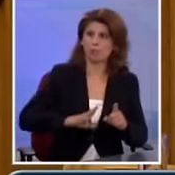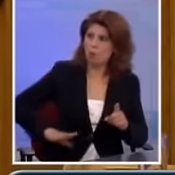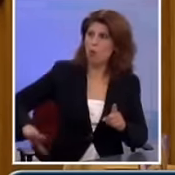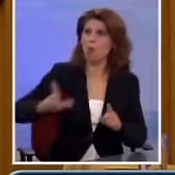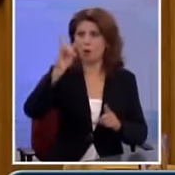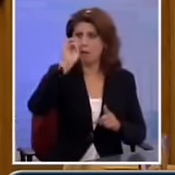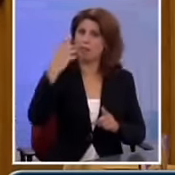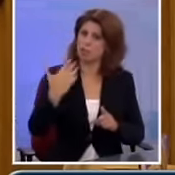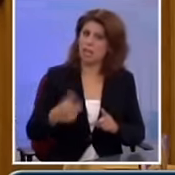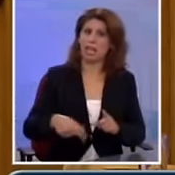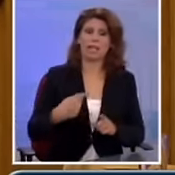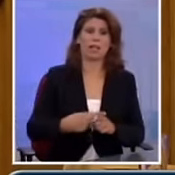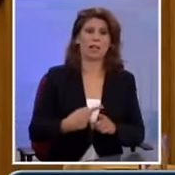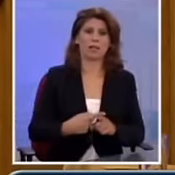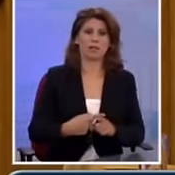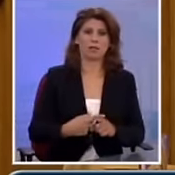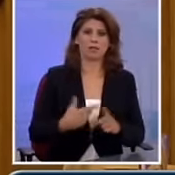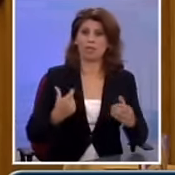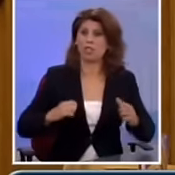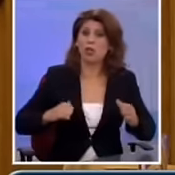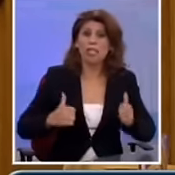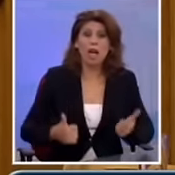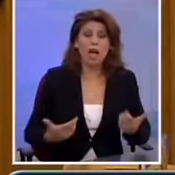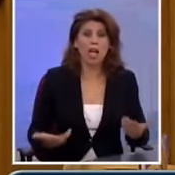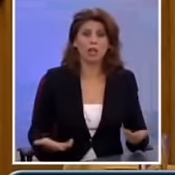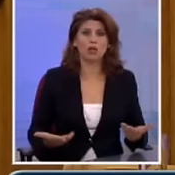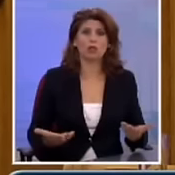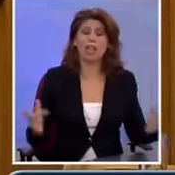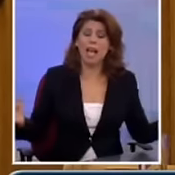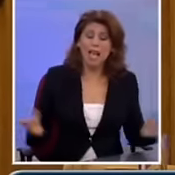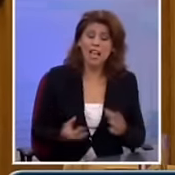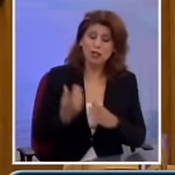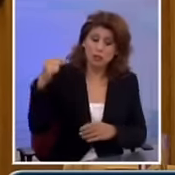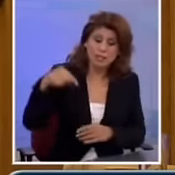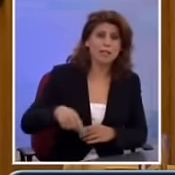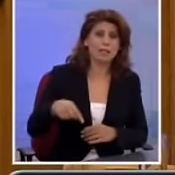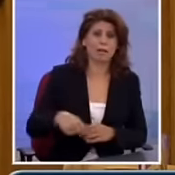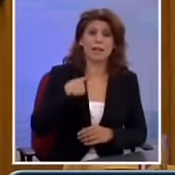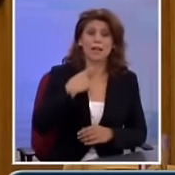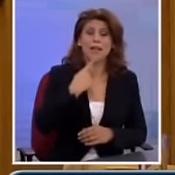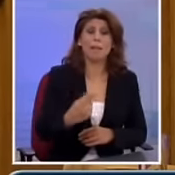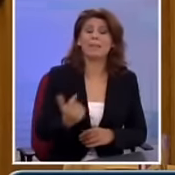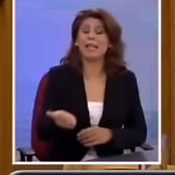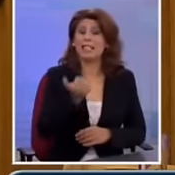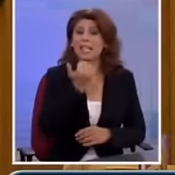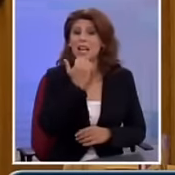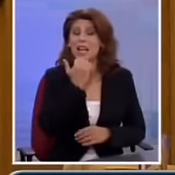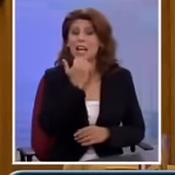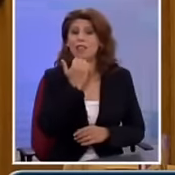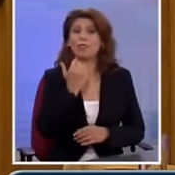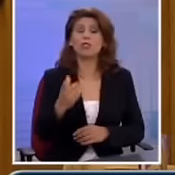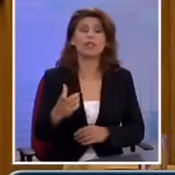χώρα μας. Βρείτε το θάρρος, έστω και σήμερα, να πείτε για τη λάθος, για